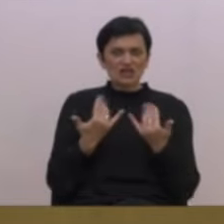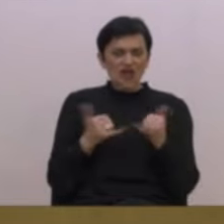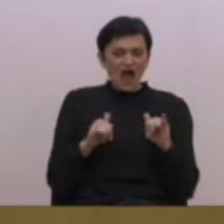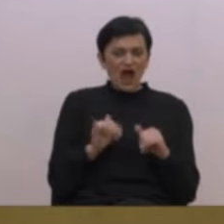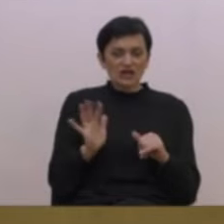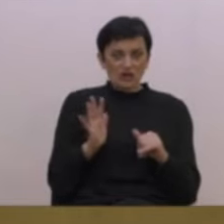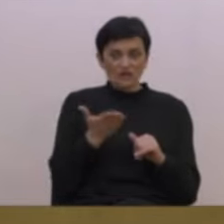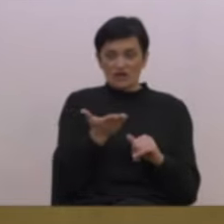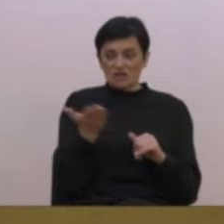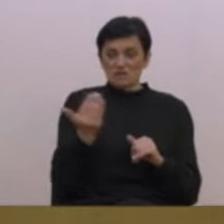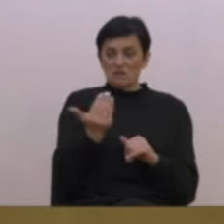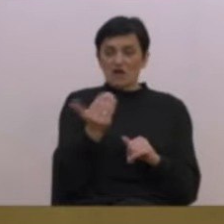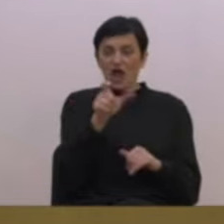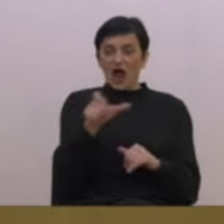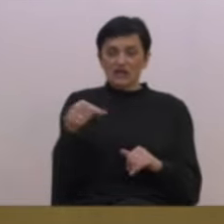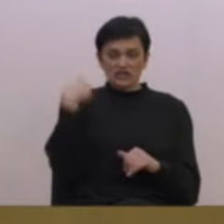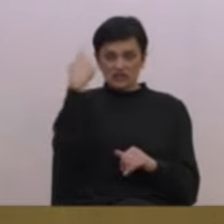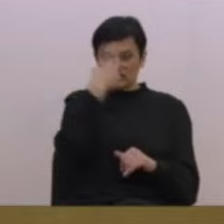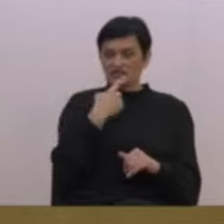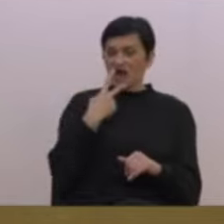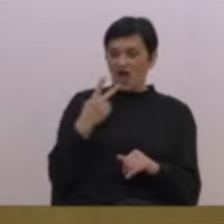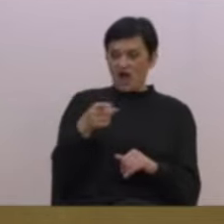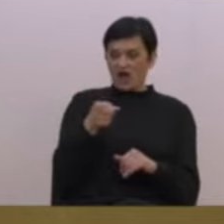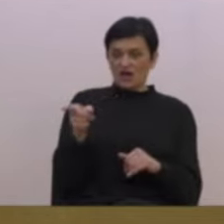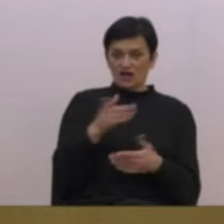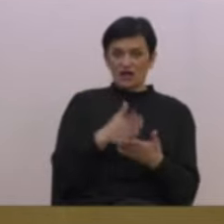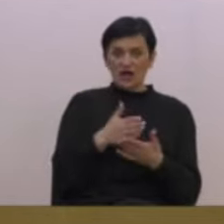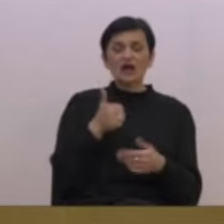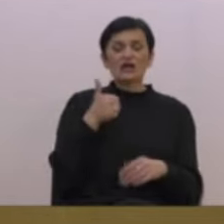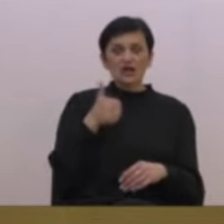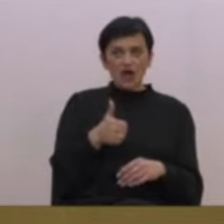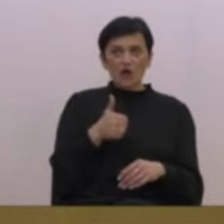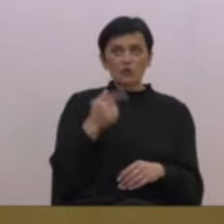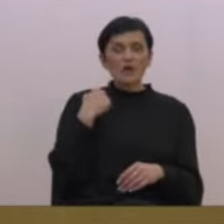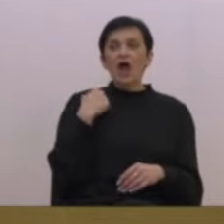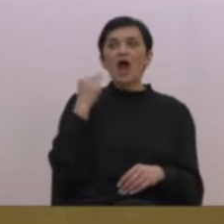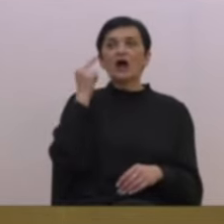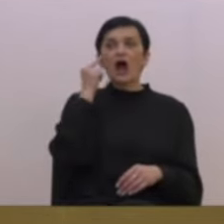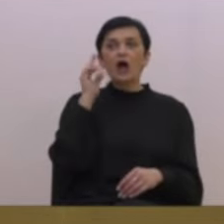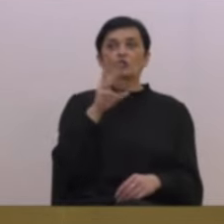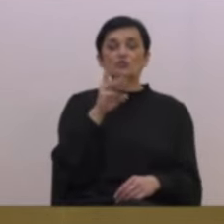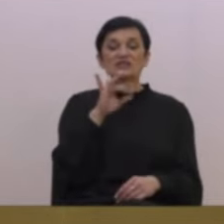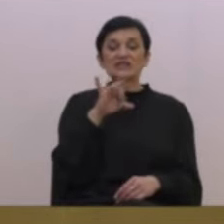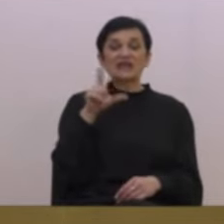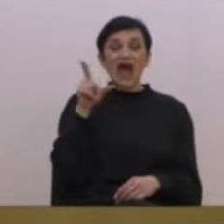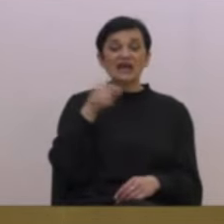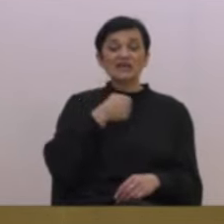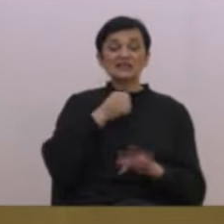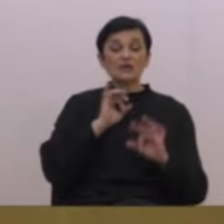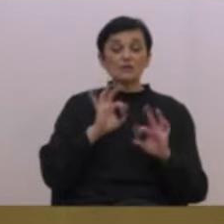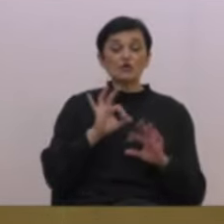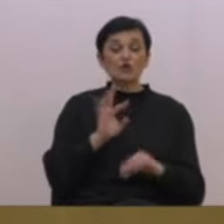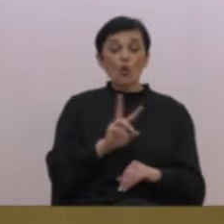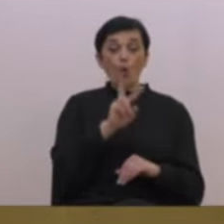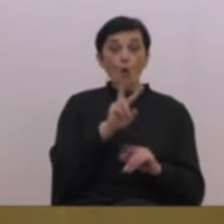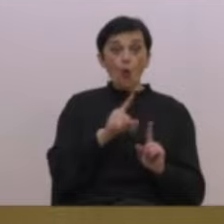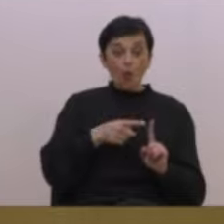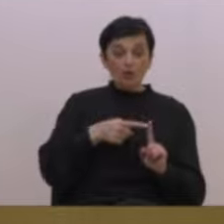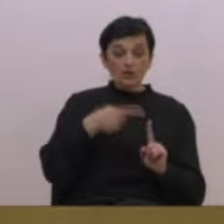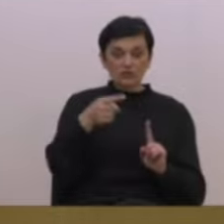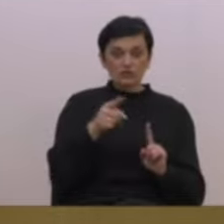გაგვიკვირდეს აი ეს არის ამ ადამიანების სახე და კარგია რომ და კიდე არ მეგონა რომ მამუკამ დინარაძის ბრიფინგიდან 2 საათში